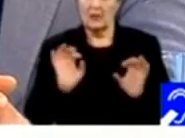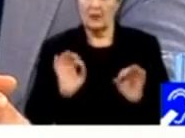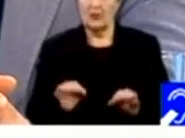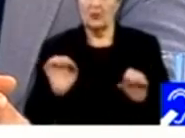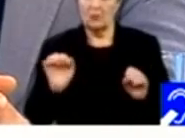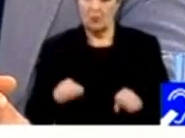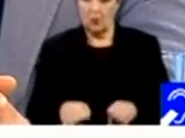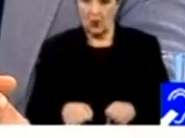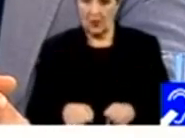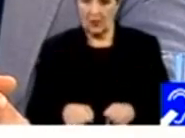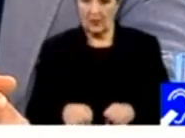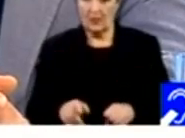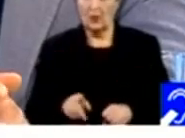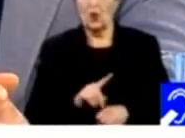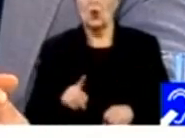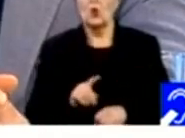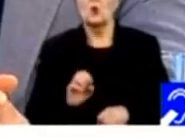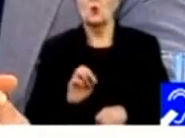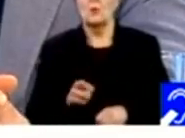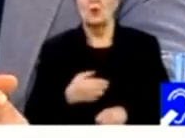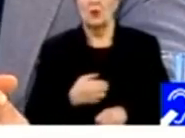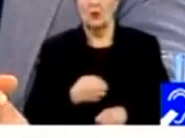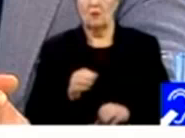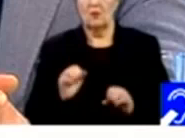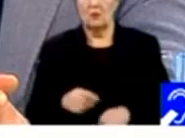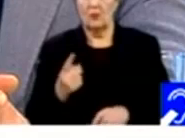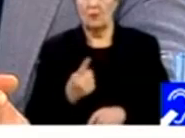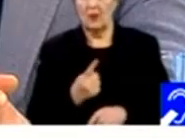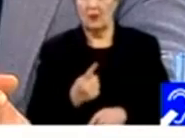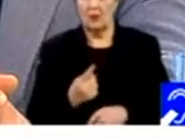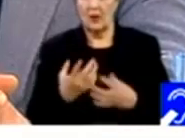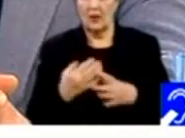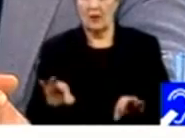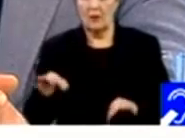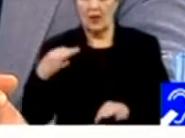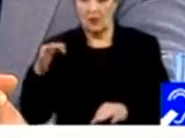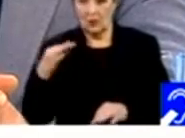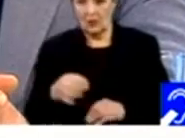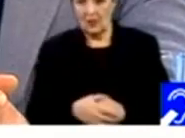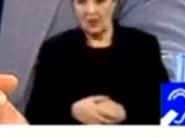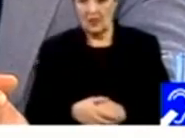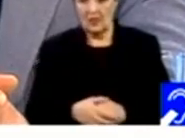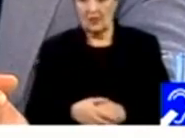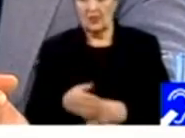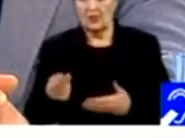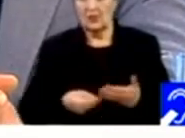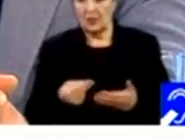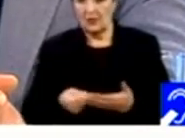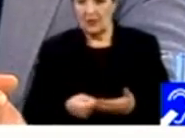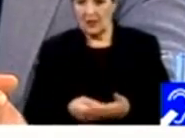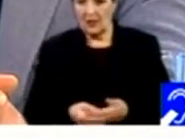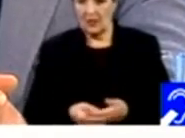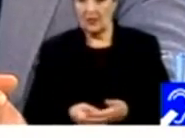dar eu vreau să vă spun cum am să rezolv eu această întrebare. Primul lucru, eliberarea autorizațiilor de construcții, certificatelor de urbanism,